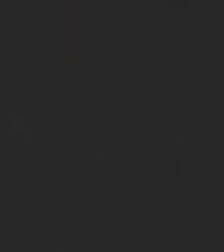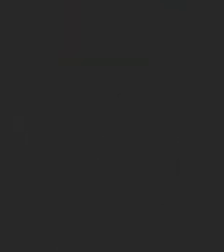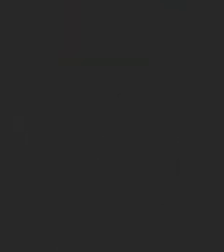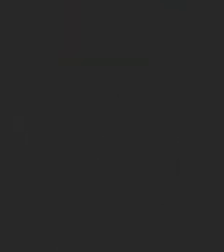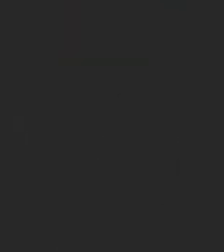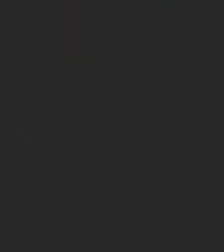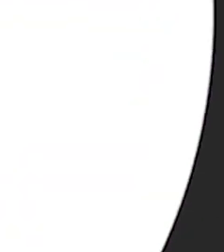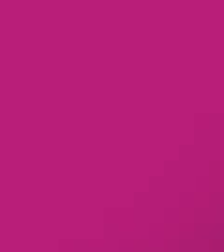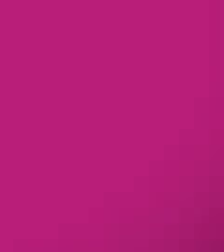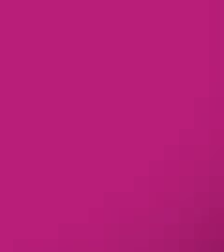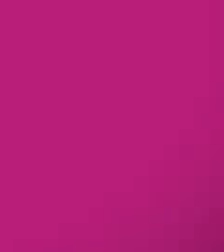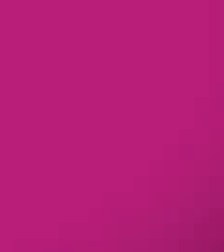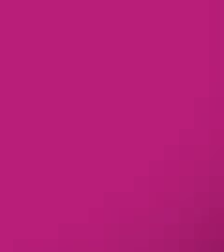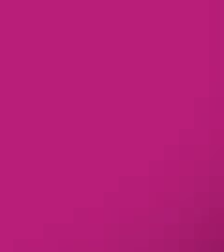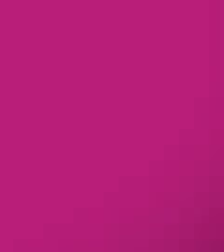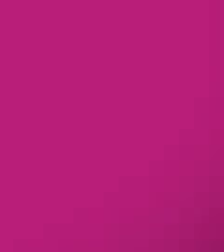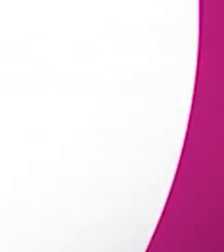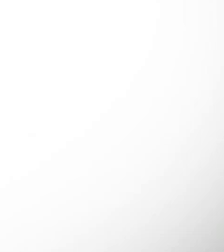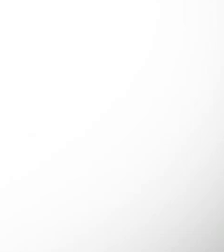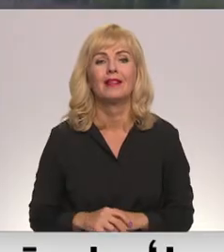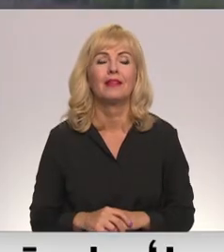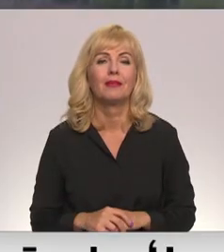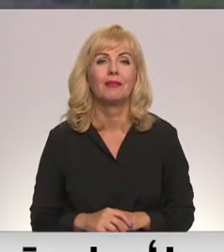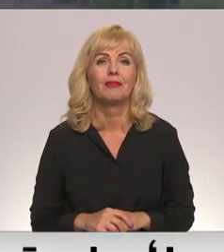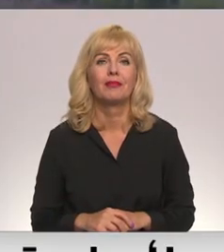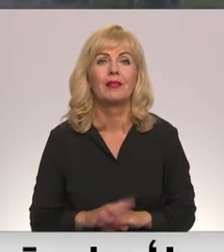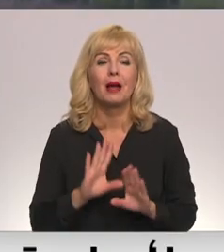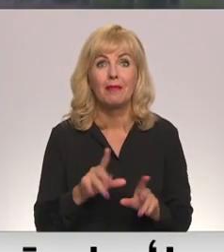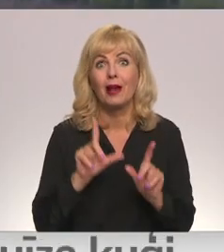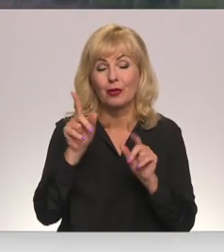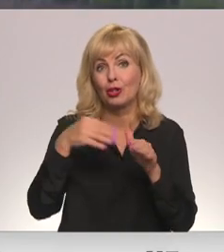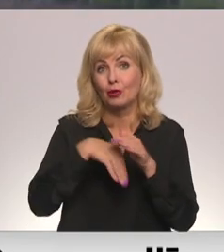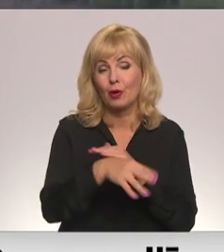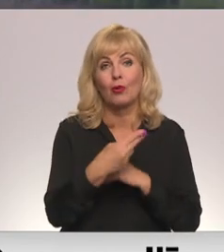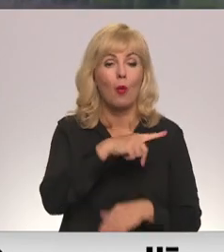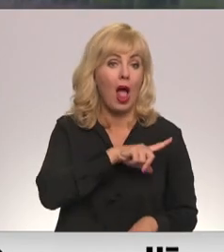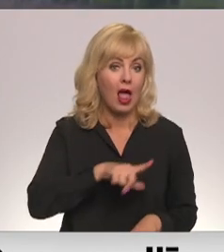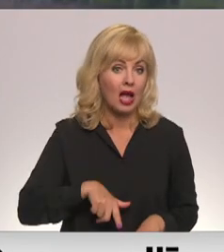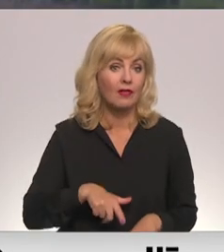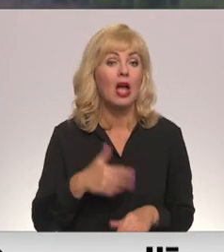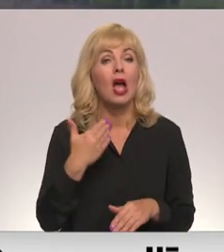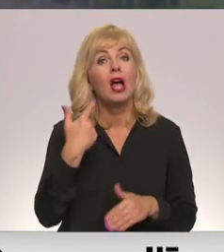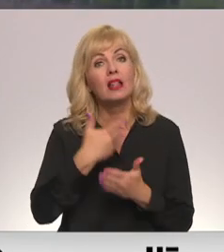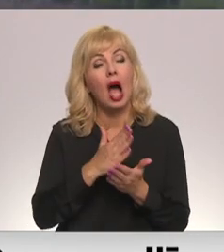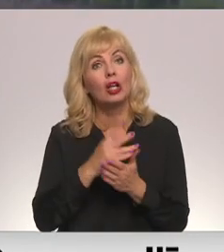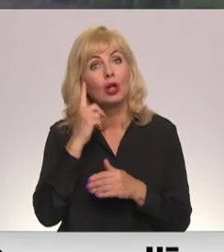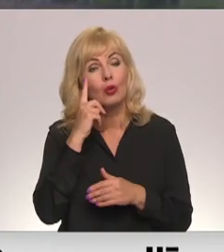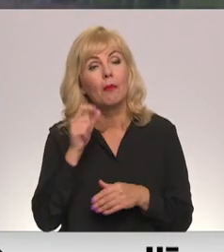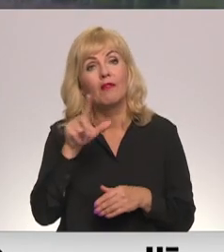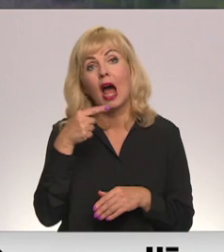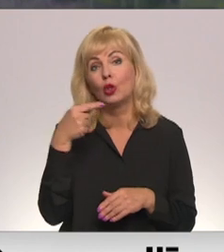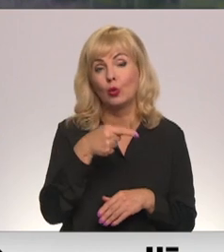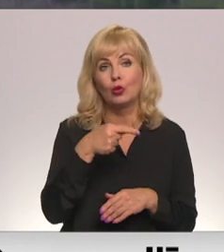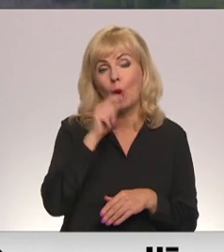Re, viss ēters ir te! Bet par došanos prom no Latvijas šobrīd domā daļa no tiem vairāk nekā